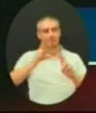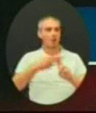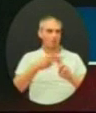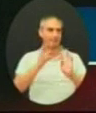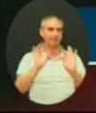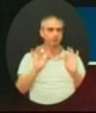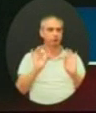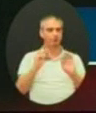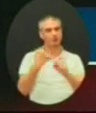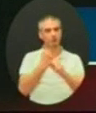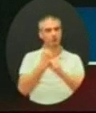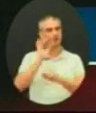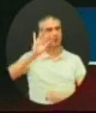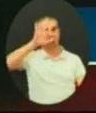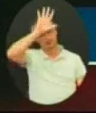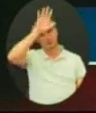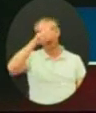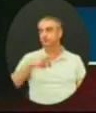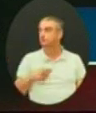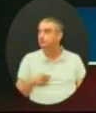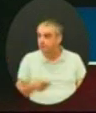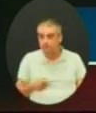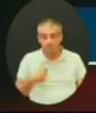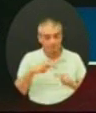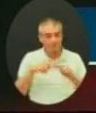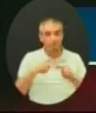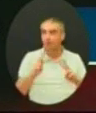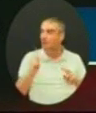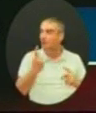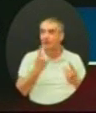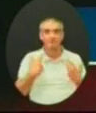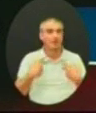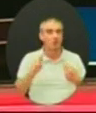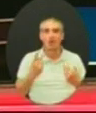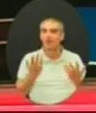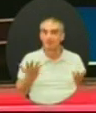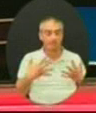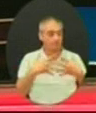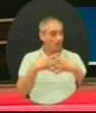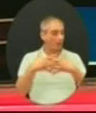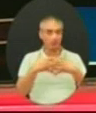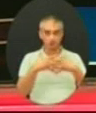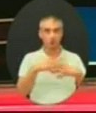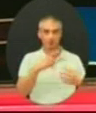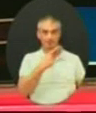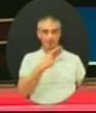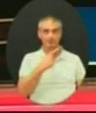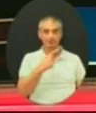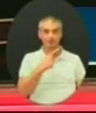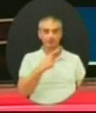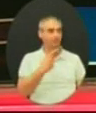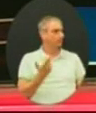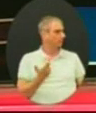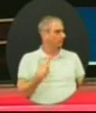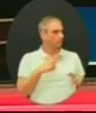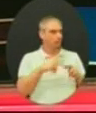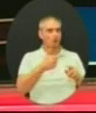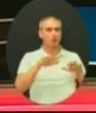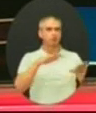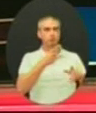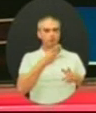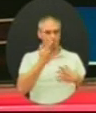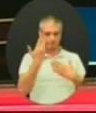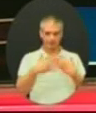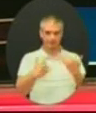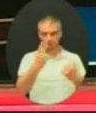מנת שיפעלו כנגד האיראנים. אורית, נשארנו לבד עוד פעם. ארצות הברית שהייתה נוכח... מה זה נשארנו לבד? ראש הממשלה